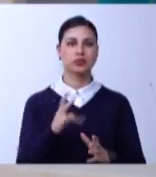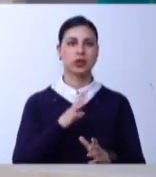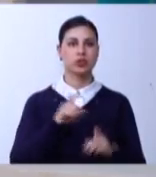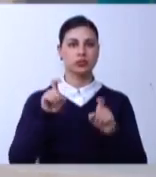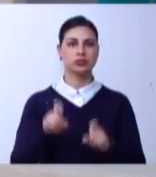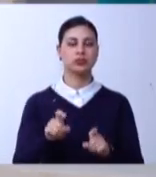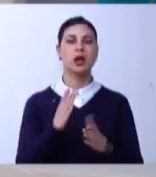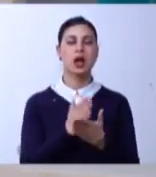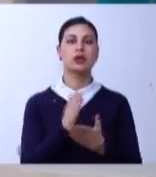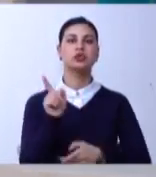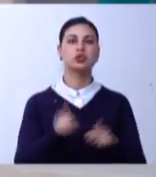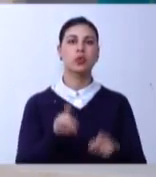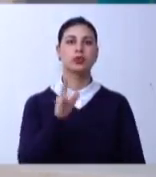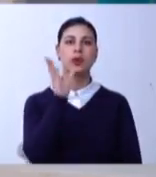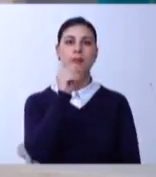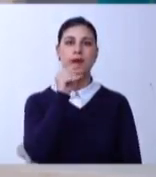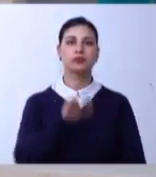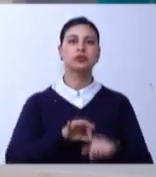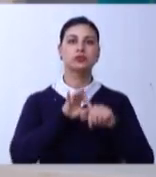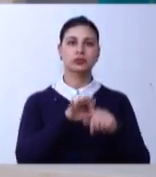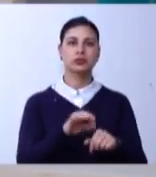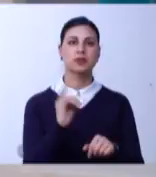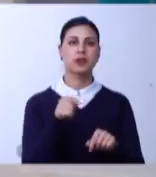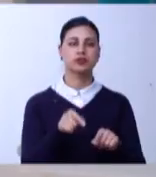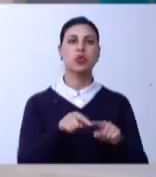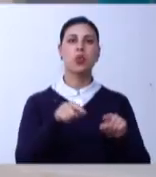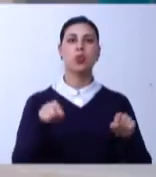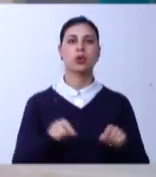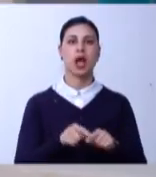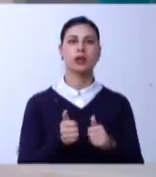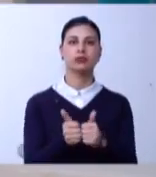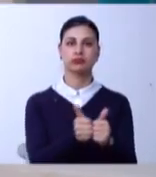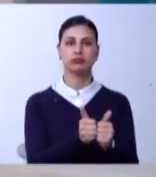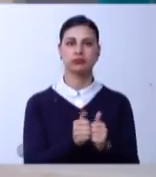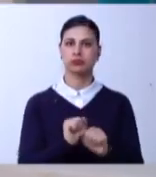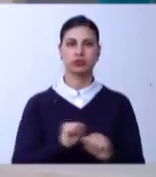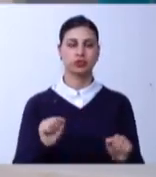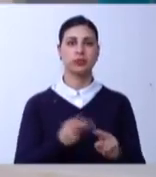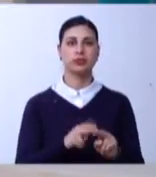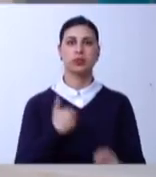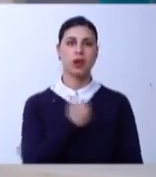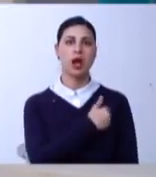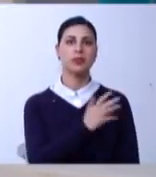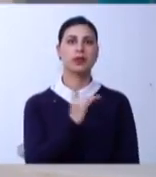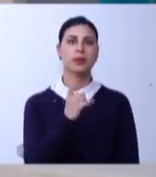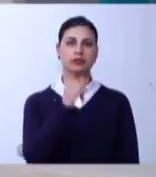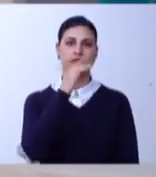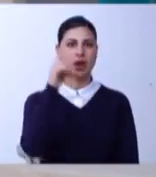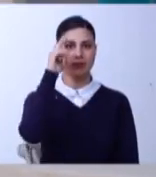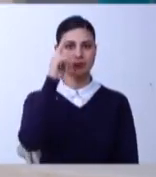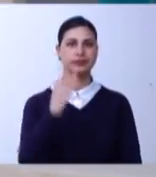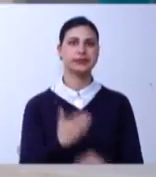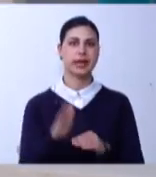არის ხოლმე შემთხვევები, როდესაც ქოთანს ატანენ ბაღში, რაც არ არის დიდად სასურველი, იმიტომ რომ თქვა ჩვენ არ გვიდა, რომ ბავშვი გამოირჩეოდეს